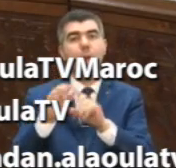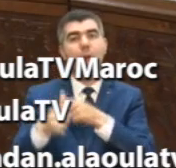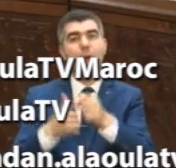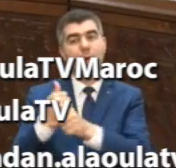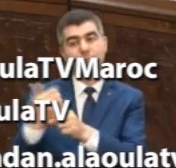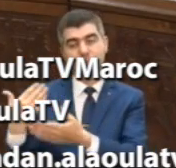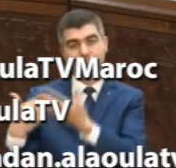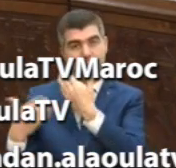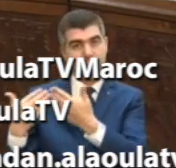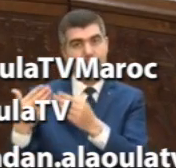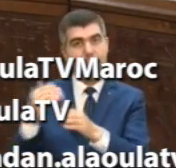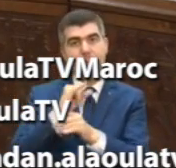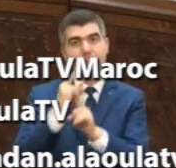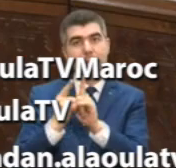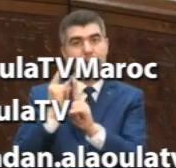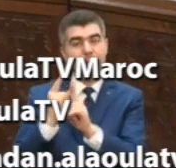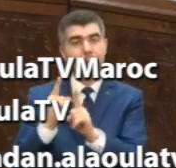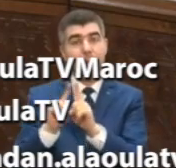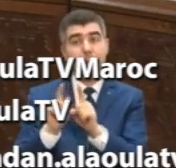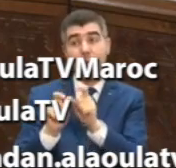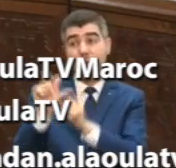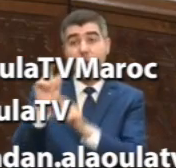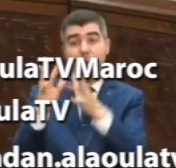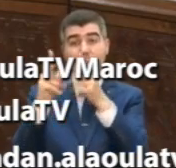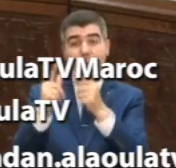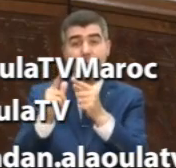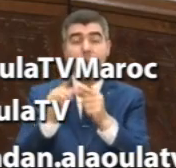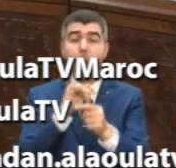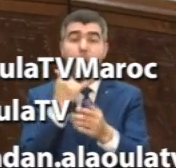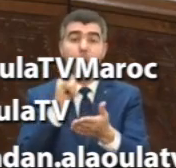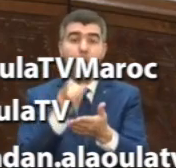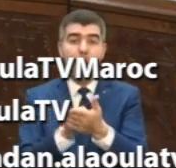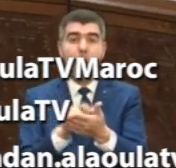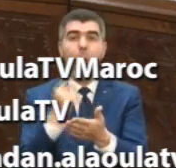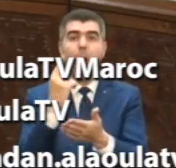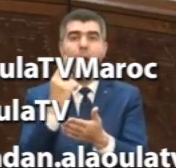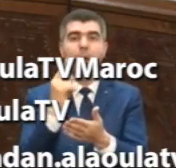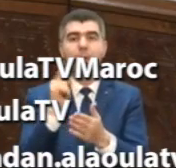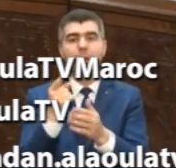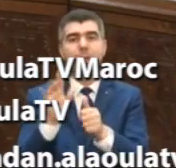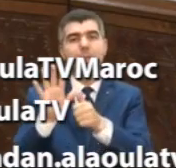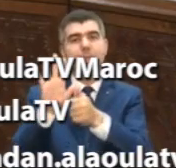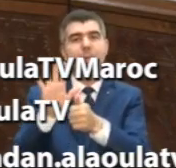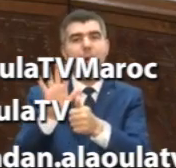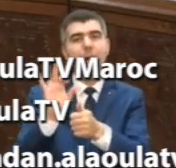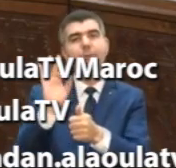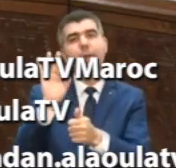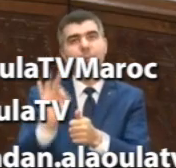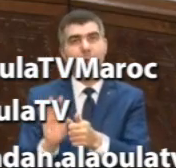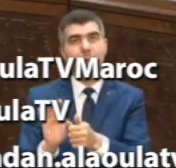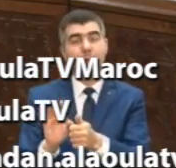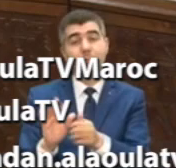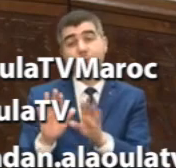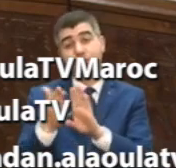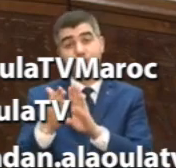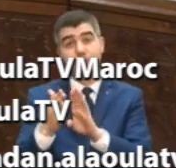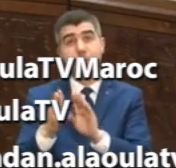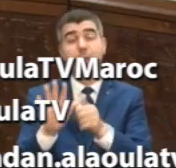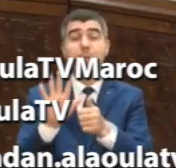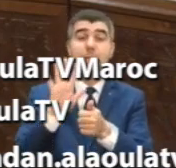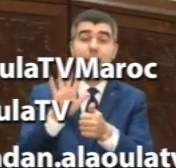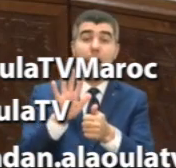ايضا المعدل ديال الوفيات ربحنا فيه ايضا 1.6 نقطه من حوالي اكثر من 6